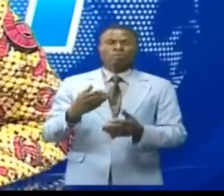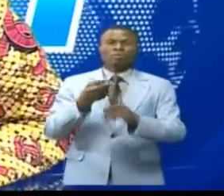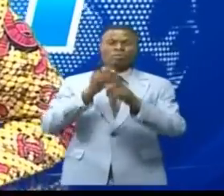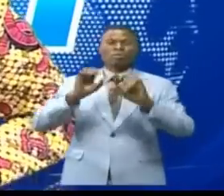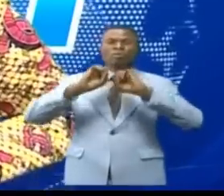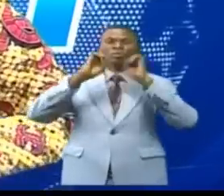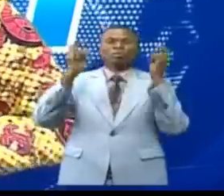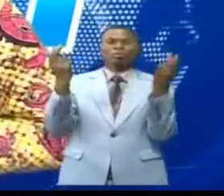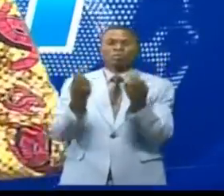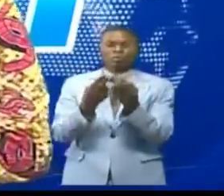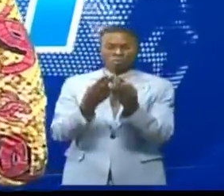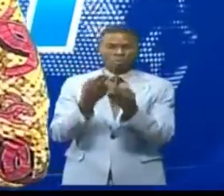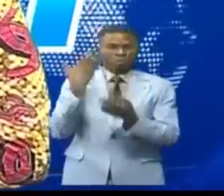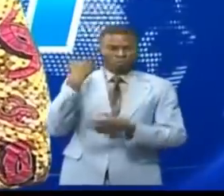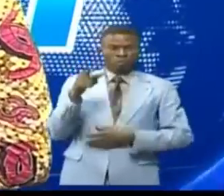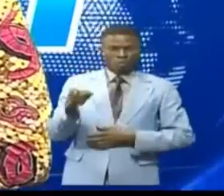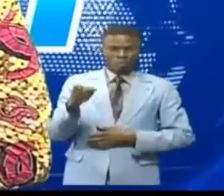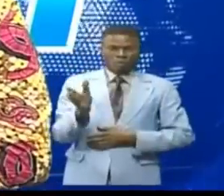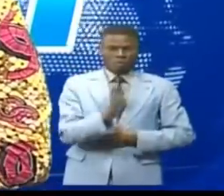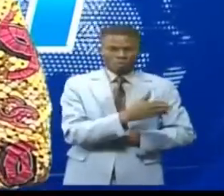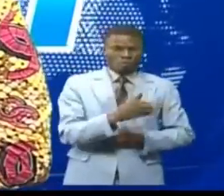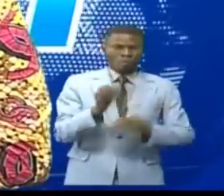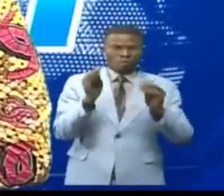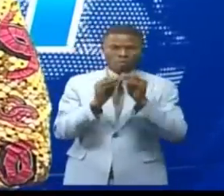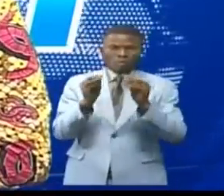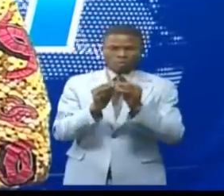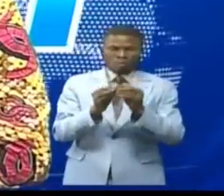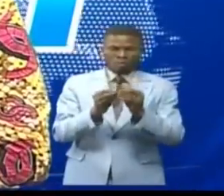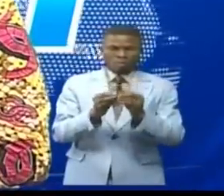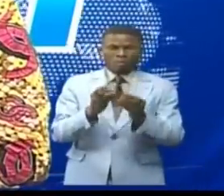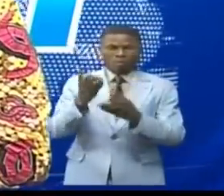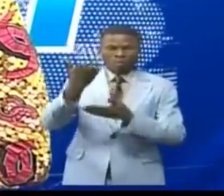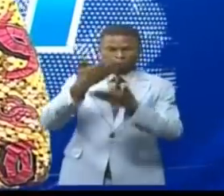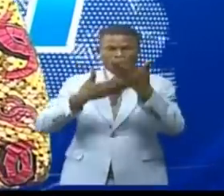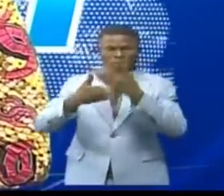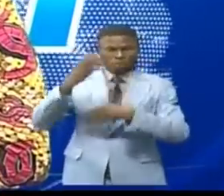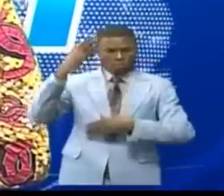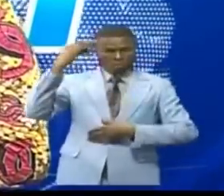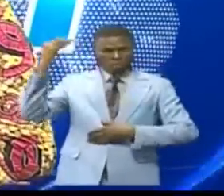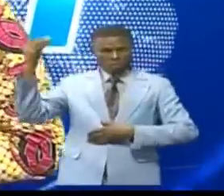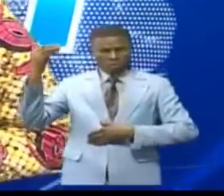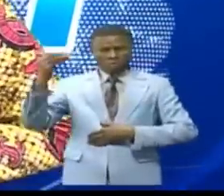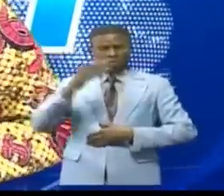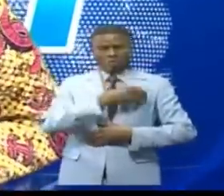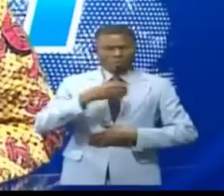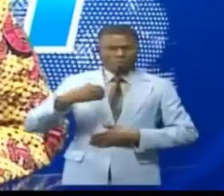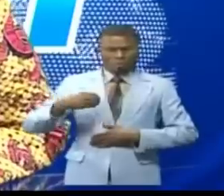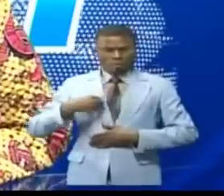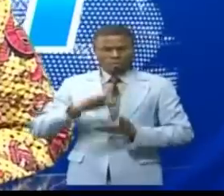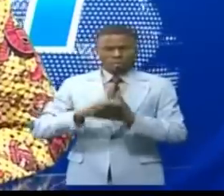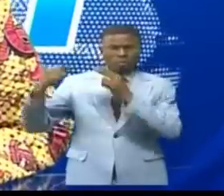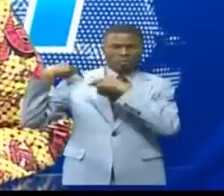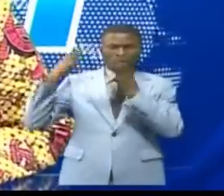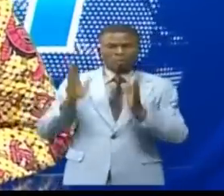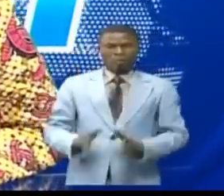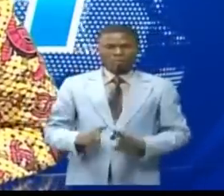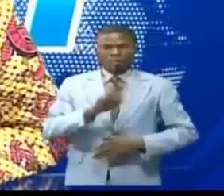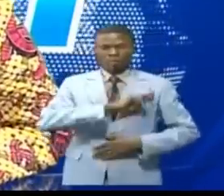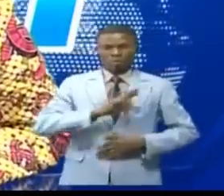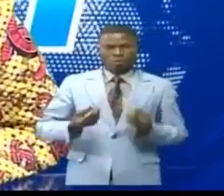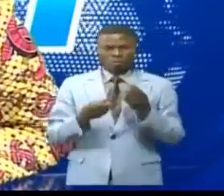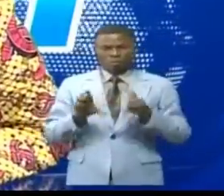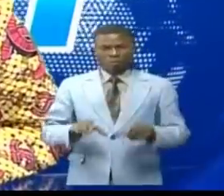rivière. Et puis une table ronde de partage d'expériences sur l'autonomisation de la femme en République démocratique du Congo a été